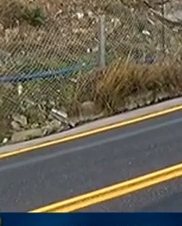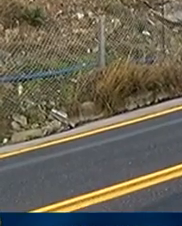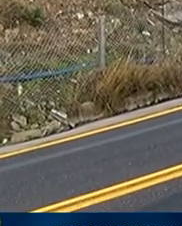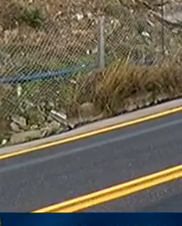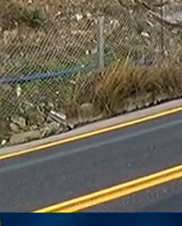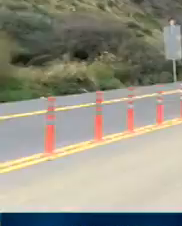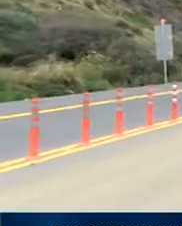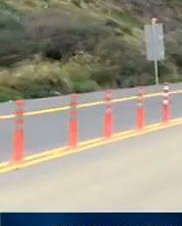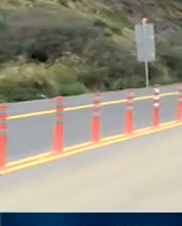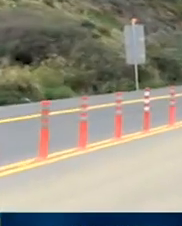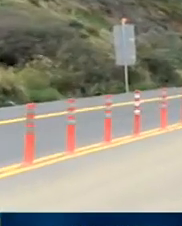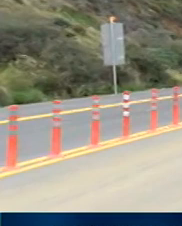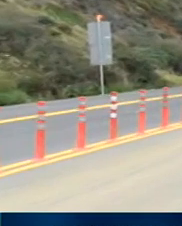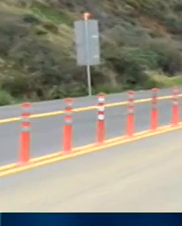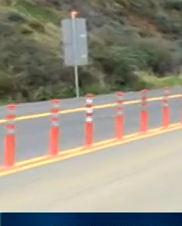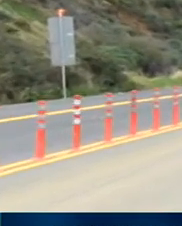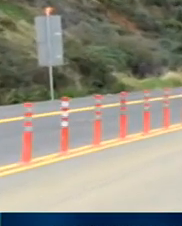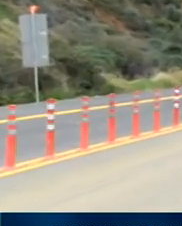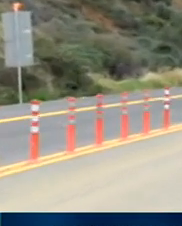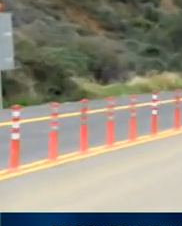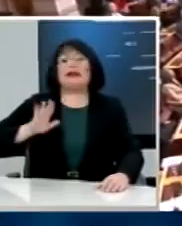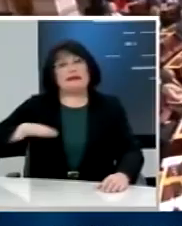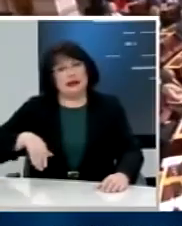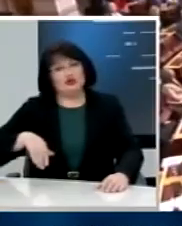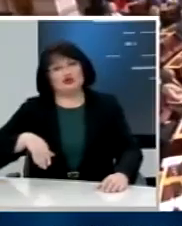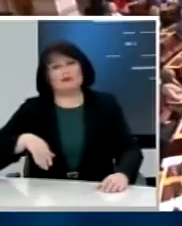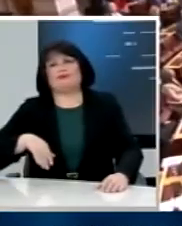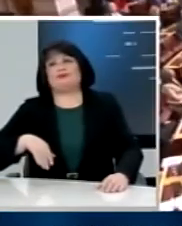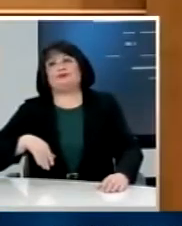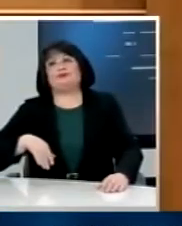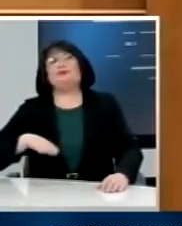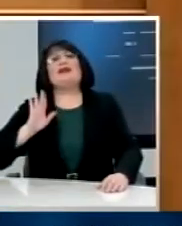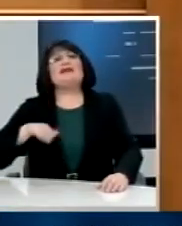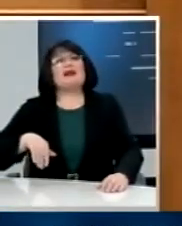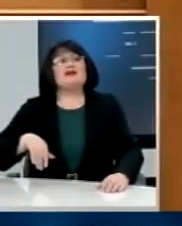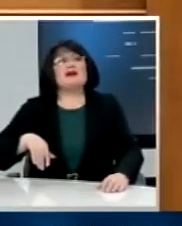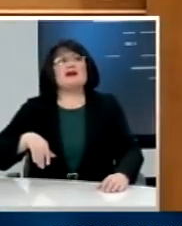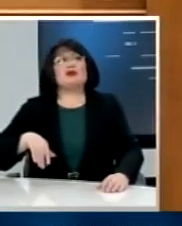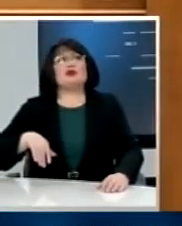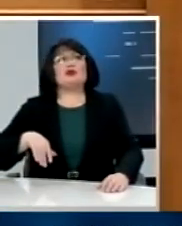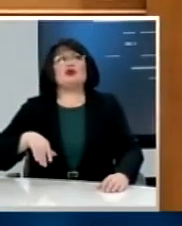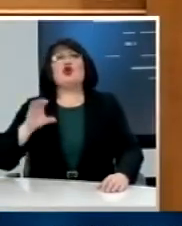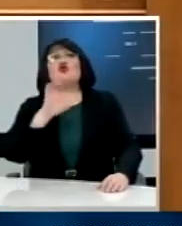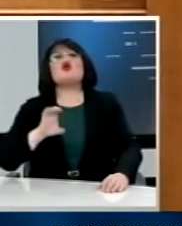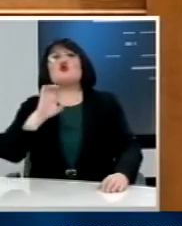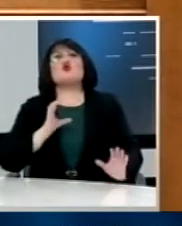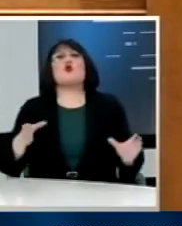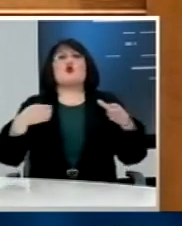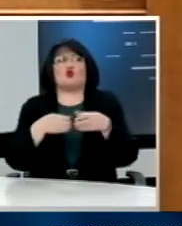θα χρηματοδοτηθούν έργα ανάπτυξης όπως και ο Βόρειος Οδικός Άξονας. Στο τελευταίο Eurogroup